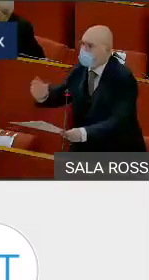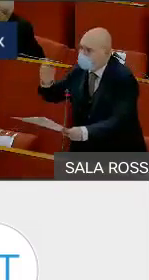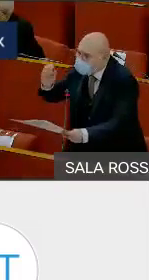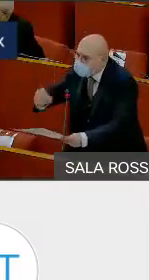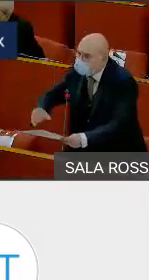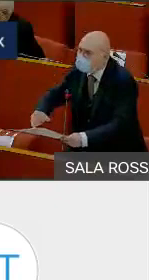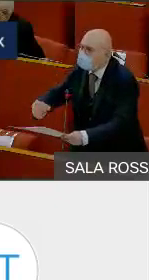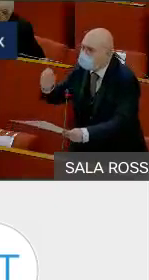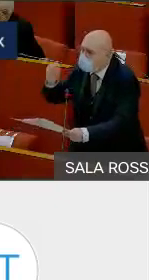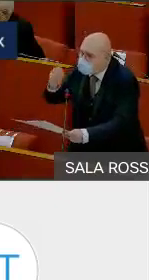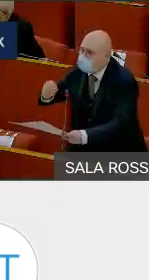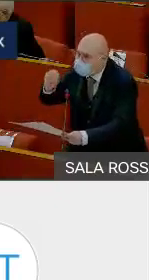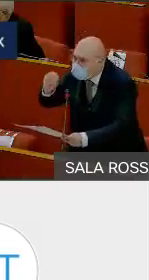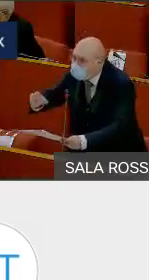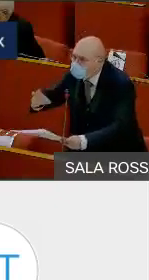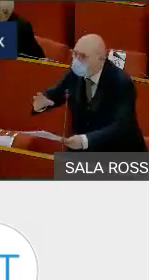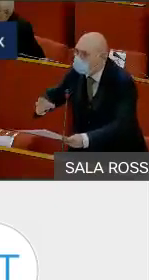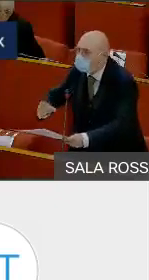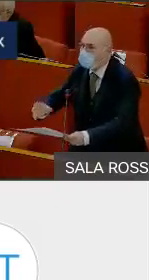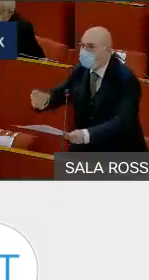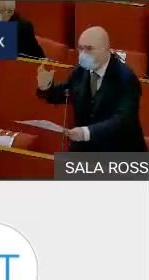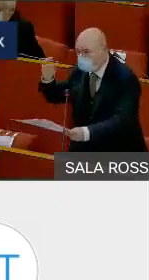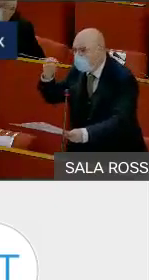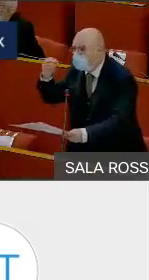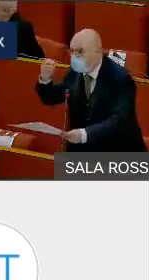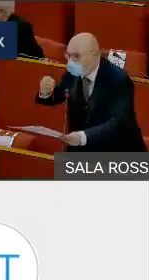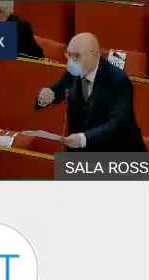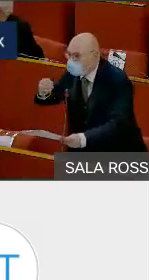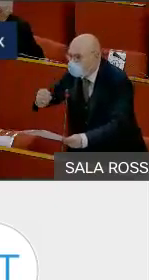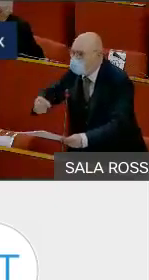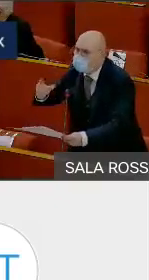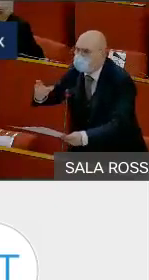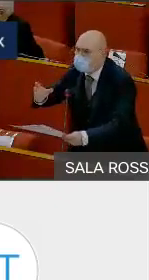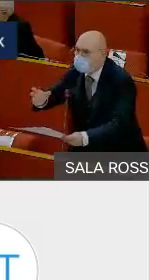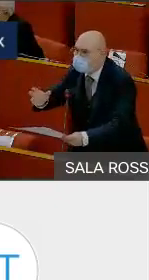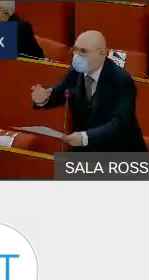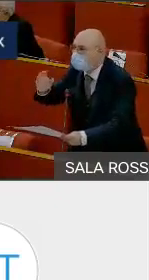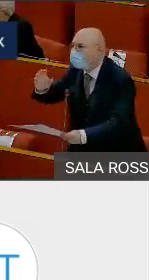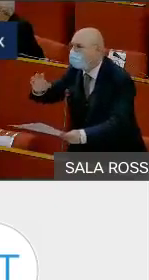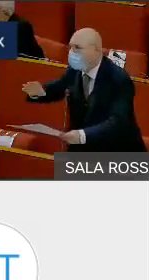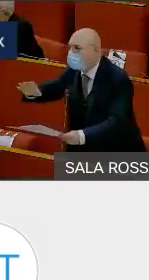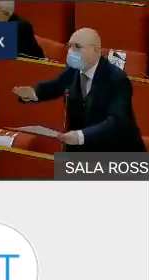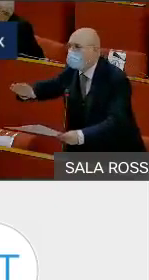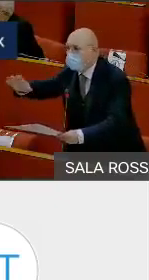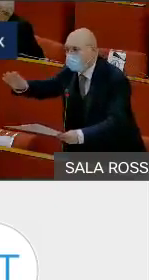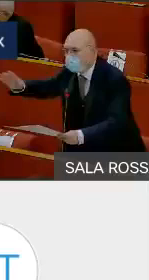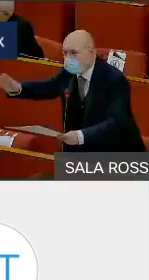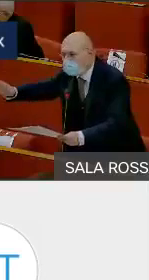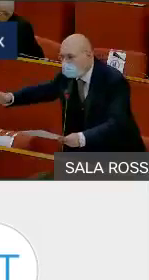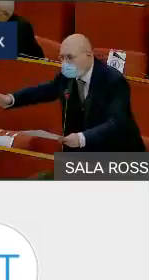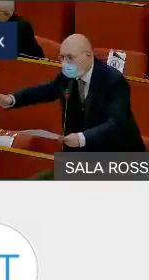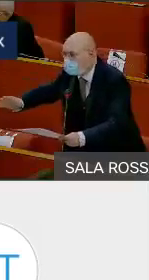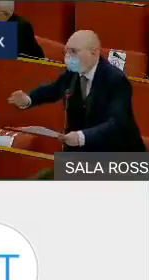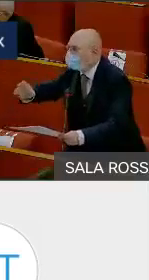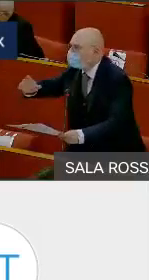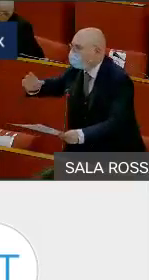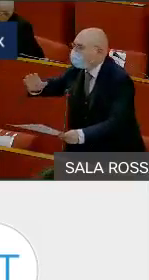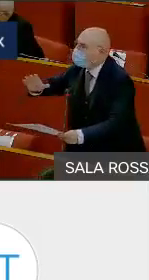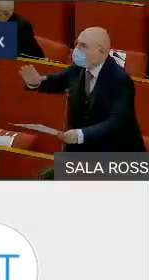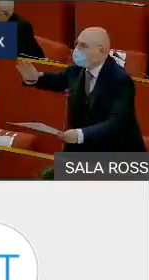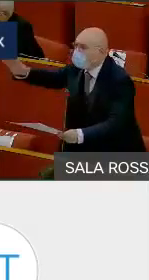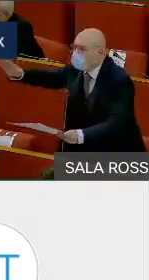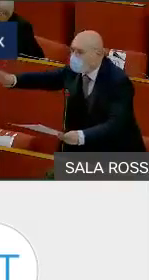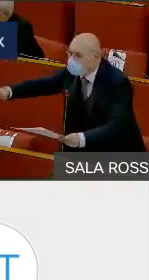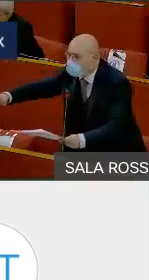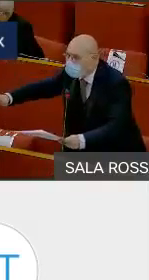e conseguentemente è proprio seguendo questo percorso che prevedeva anche la partecipazione non il semplice ascolto non è che basta